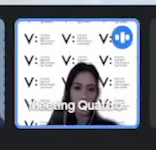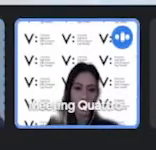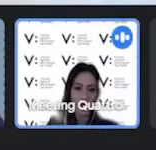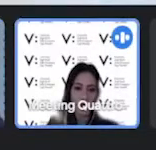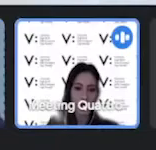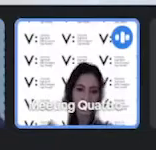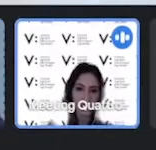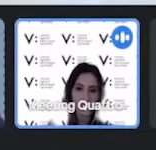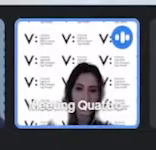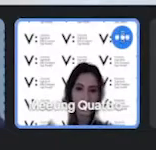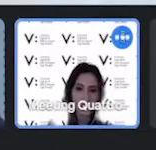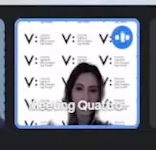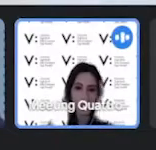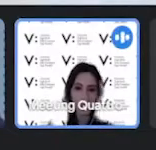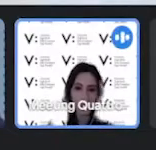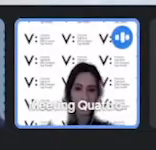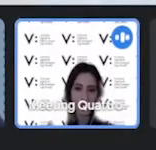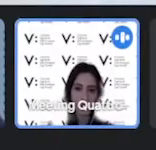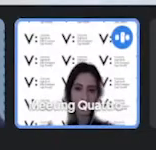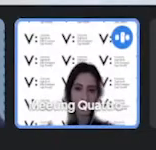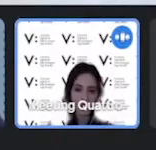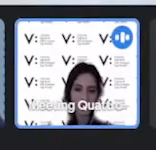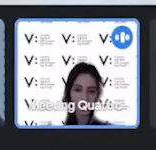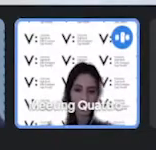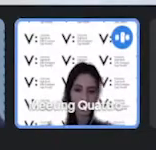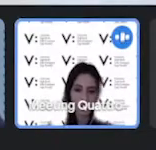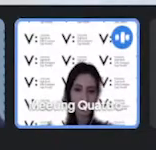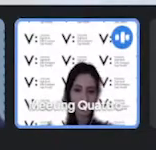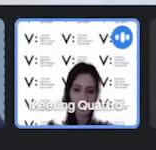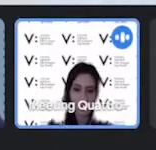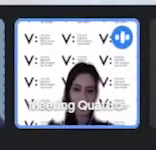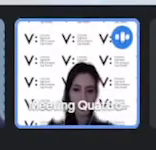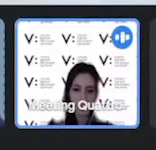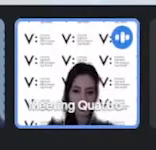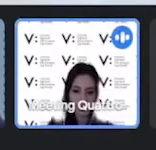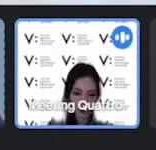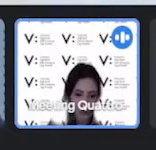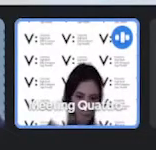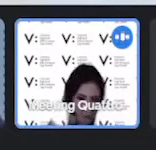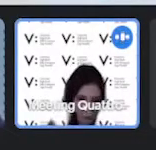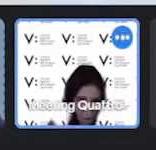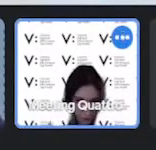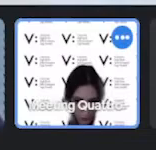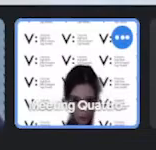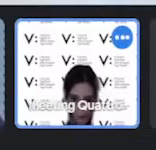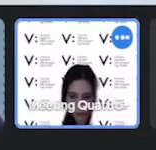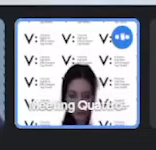Purtroppo anche andando nella sezione persone, quindi tutti i partecipanti